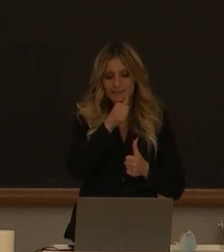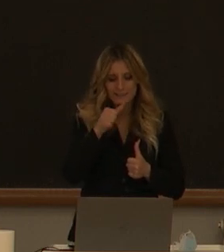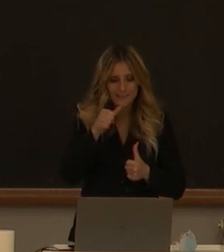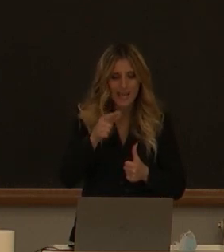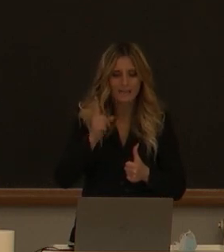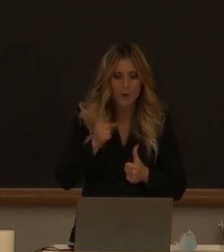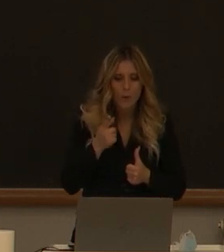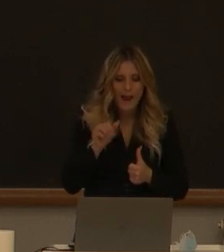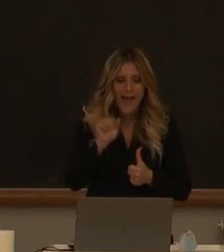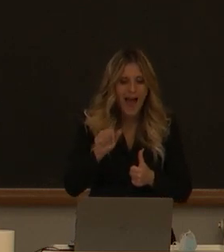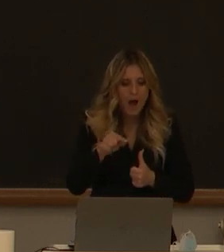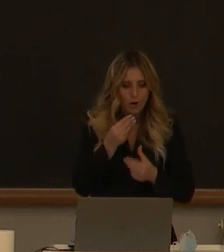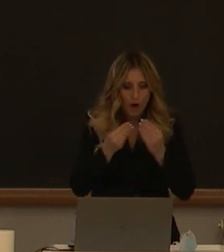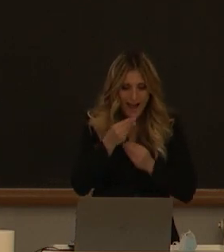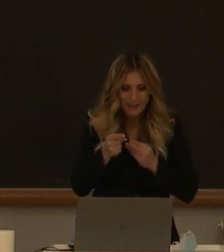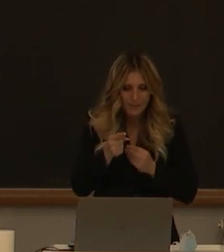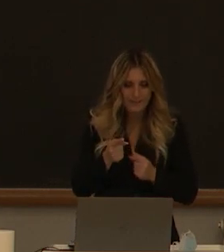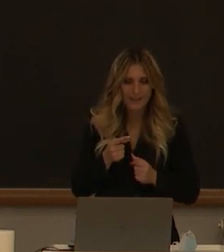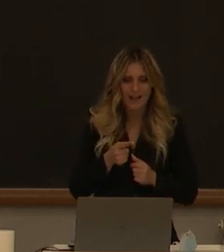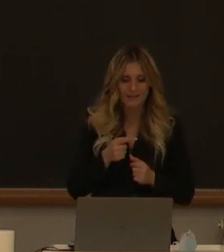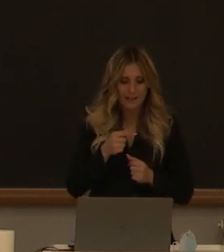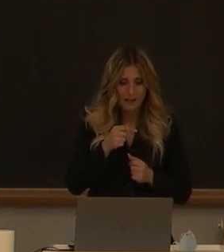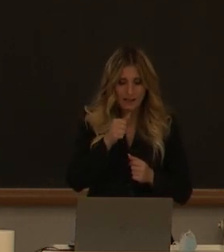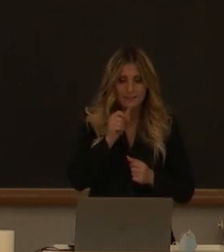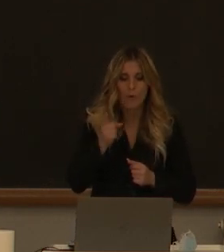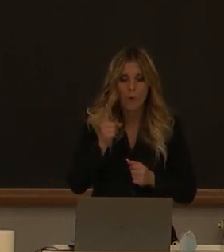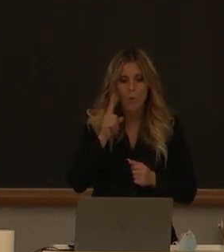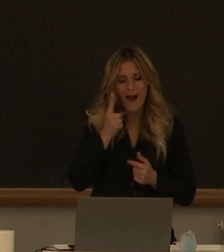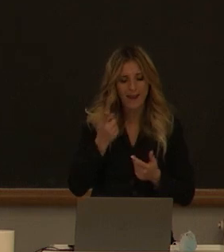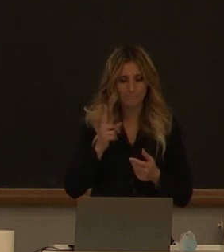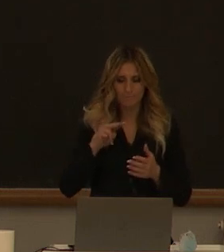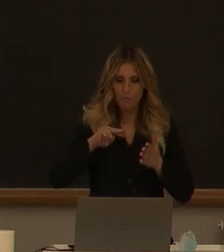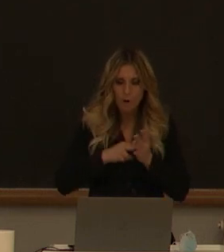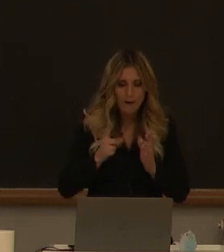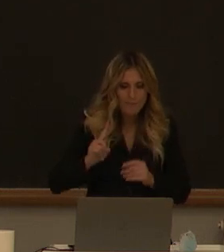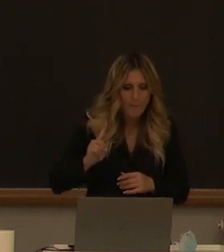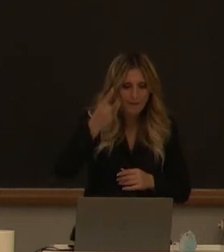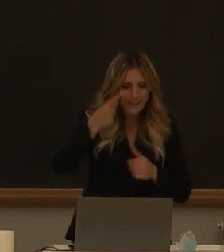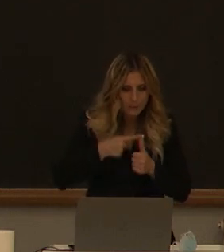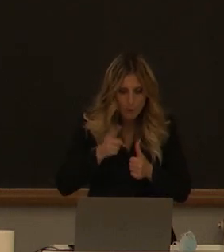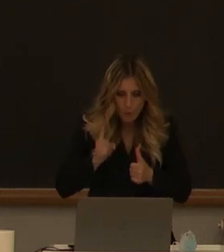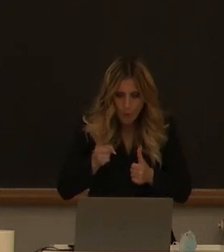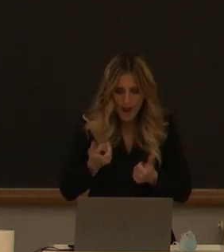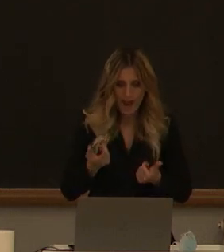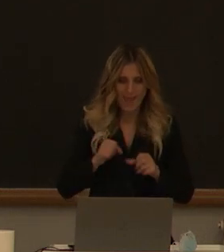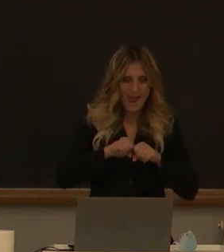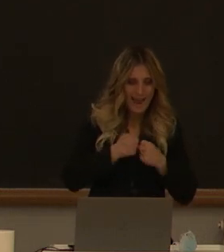settori agroalimentari quali siano gli aspetti primari con punti critici, causa